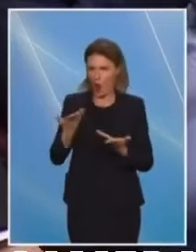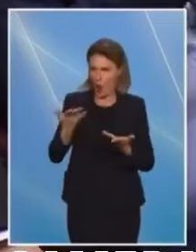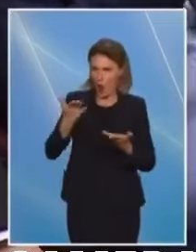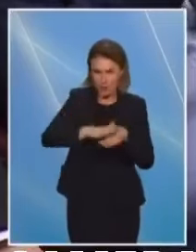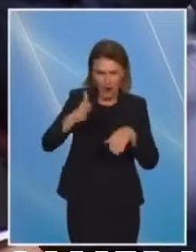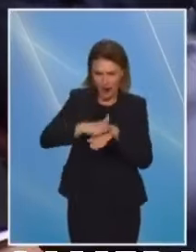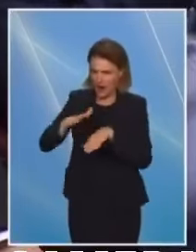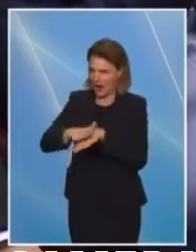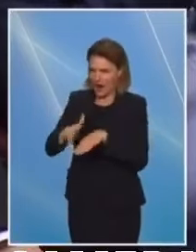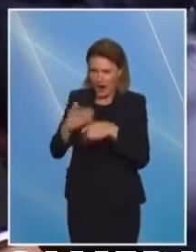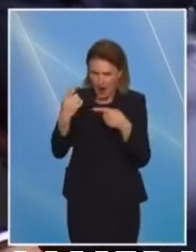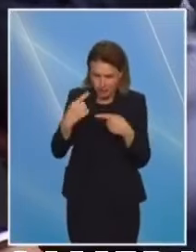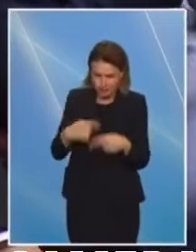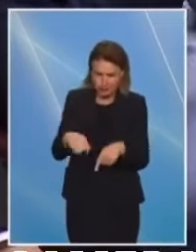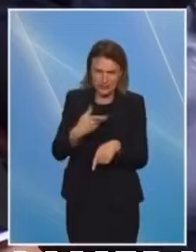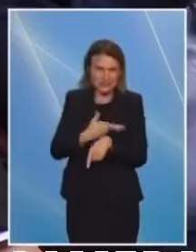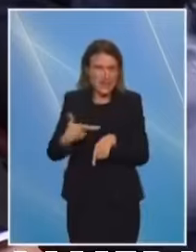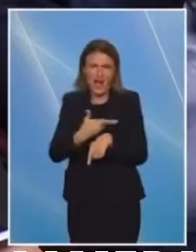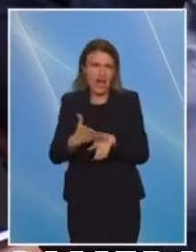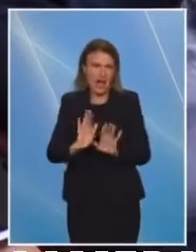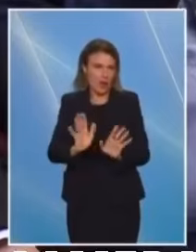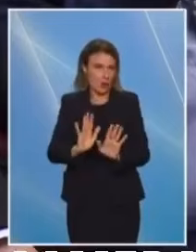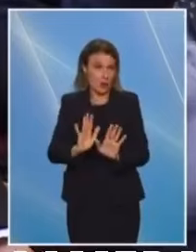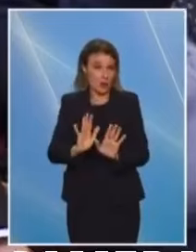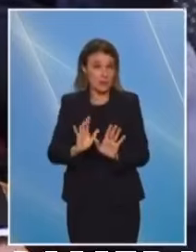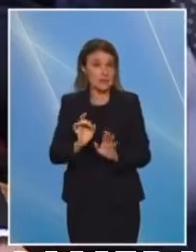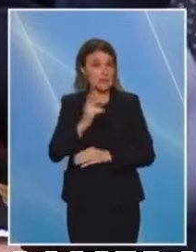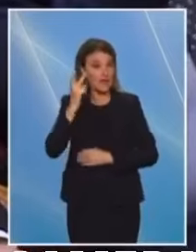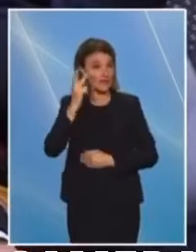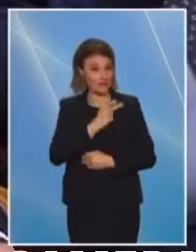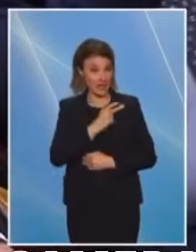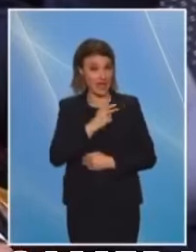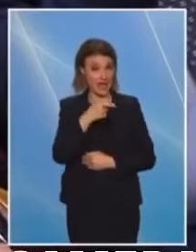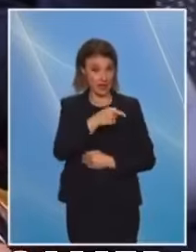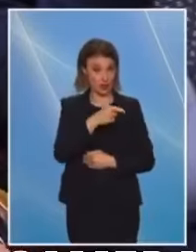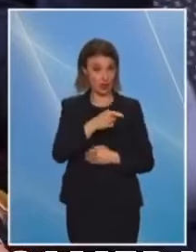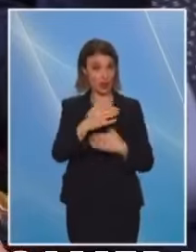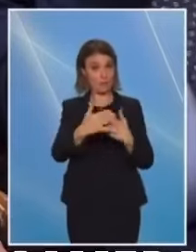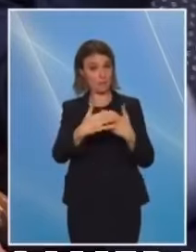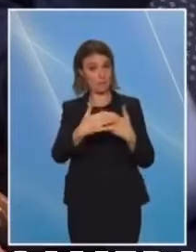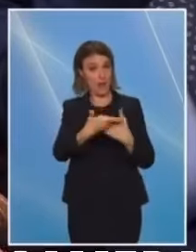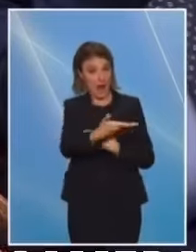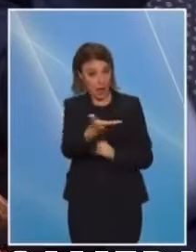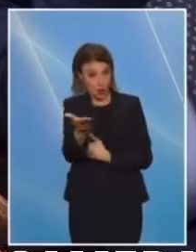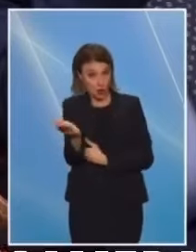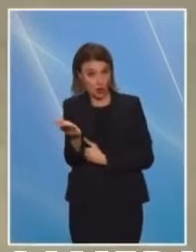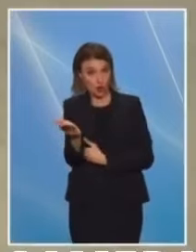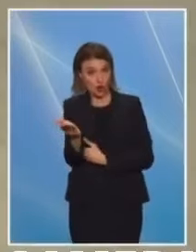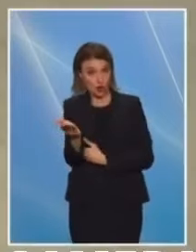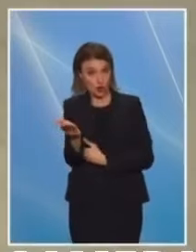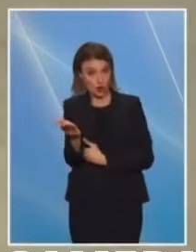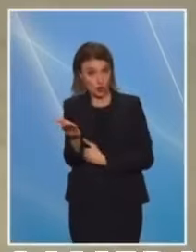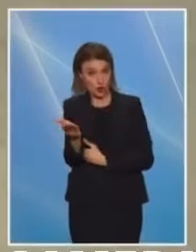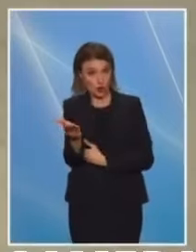sangue. Se proprio fosse vero che la mano, la vostra mano,